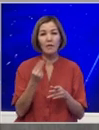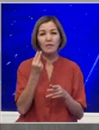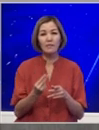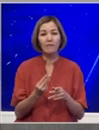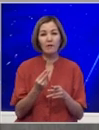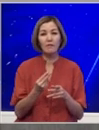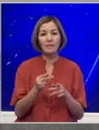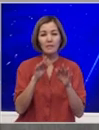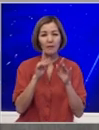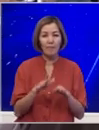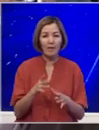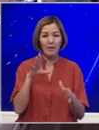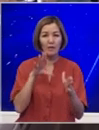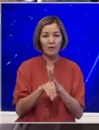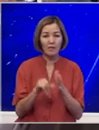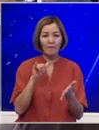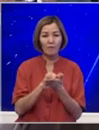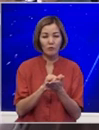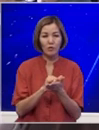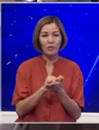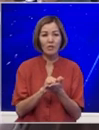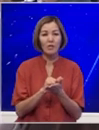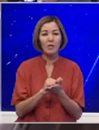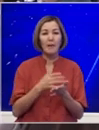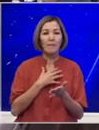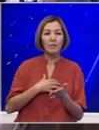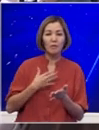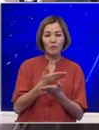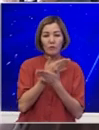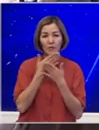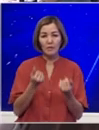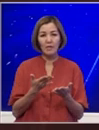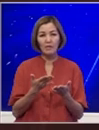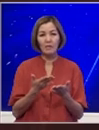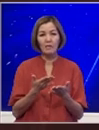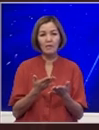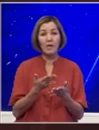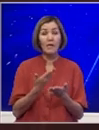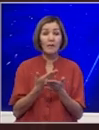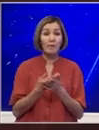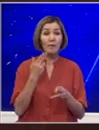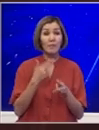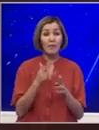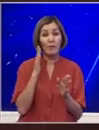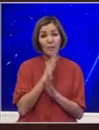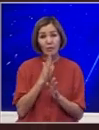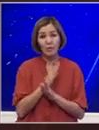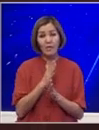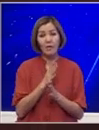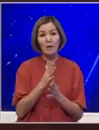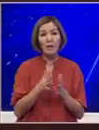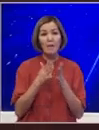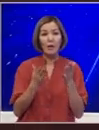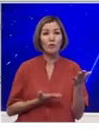цифровизации полей. Стоит отметить, что в этом году поводов для беспокойства нет. Даже при неблагоприятных погодных условиях и отсутствии